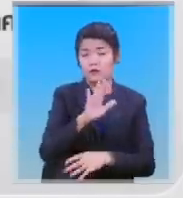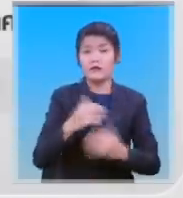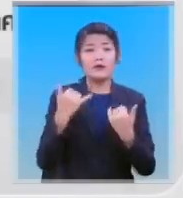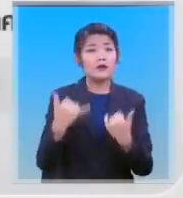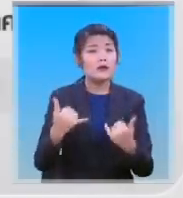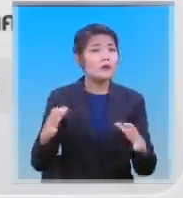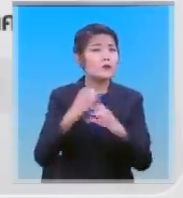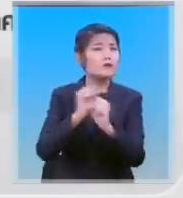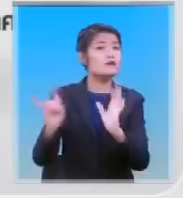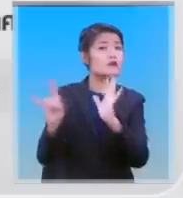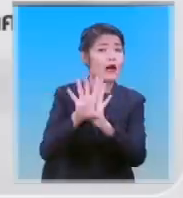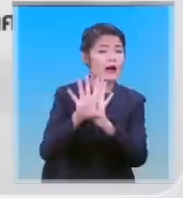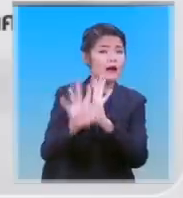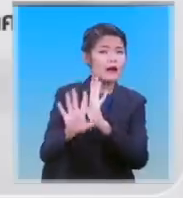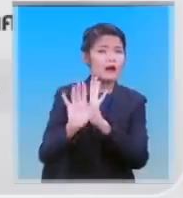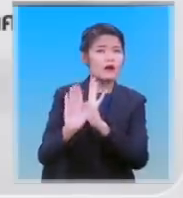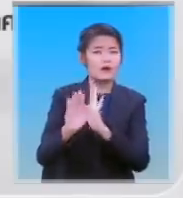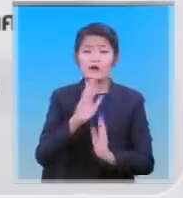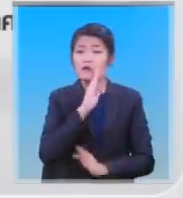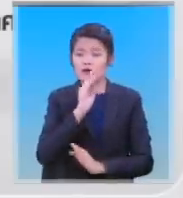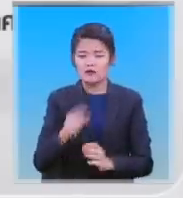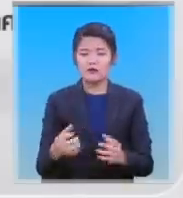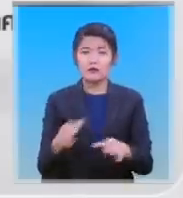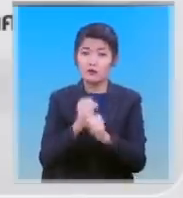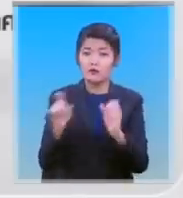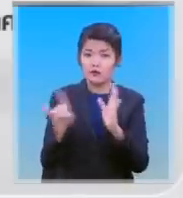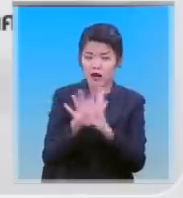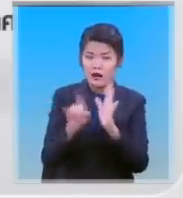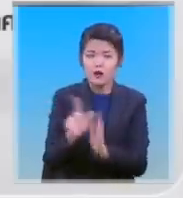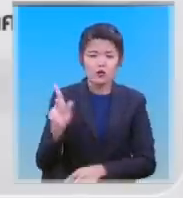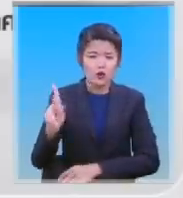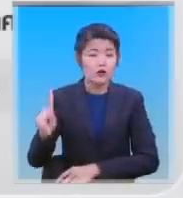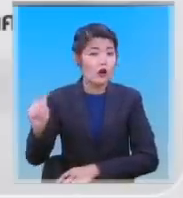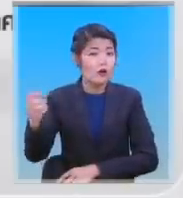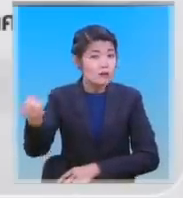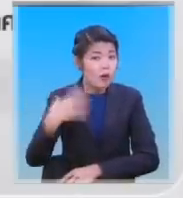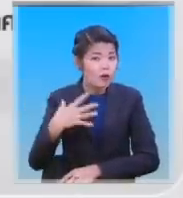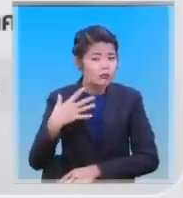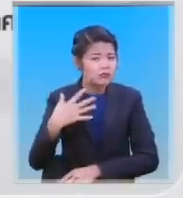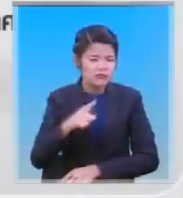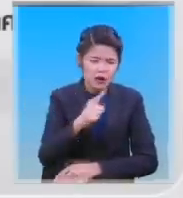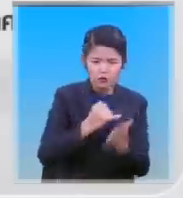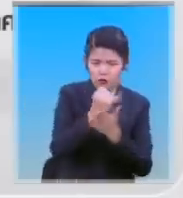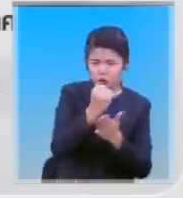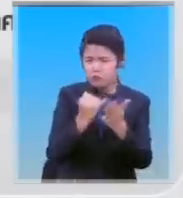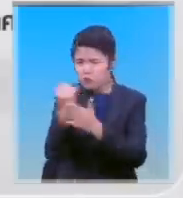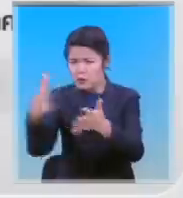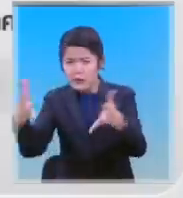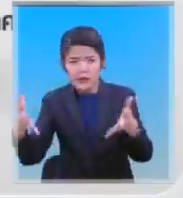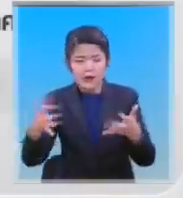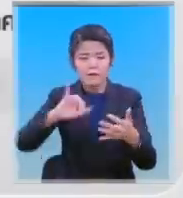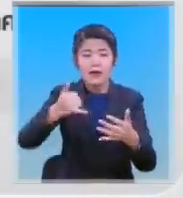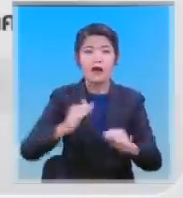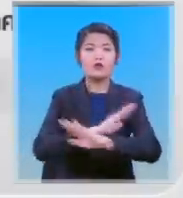ายแล้วก็ต้องไปดูด้วยว่าเดี๋ยวถ้าเขามีการสอยกกต.บอกว่า อันนั้นไม่ถูกต้องอย่างนั้นไม่ถูกต้องแล้วเกิดมีใบแดงเกิ